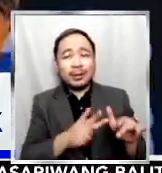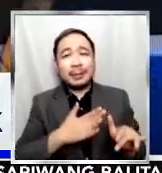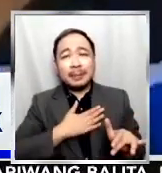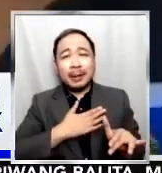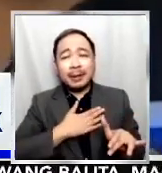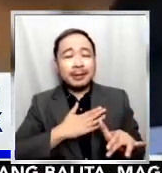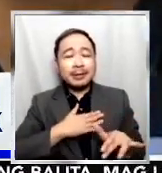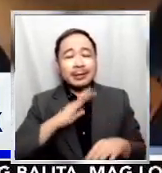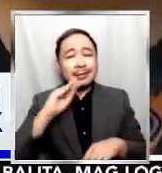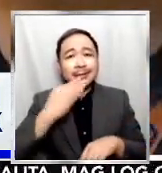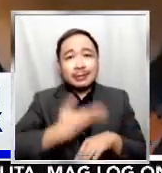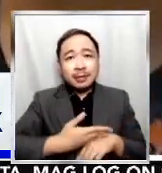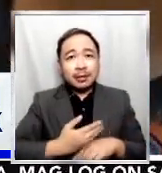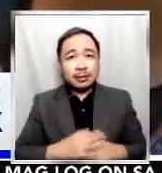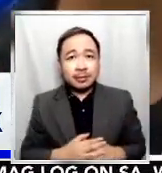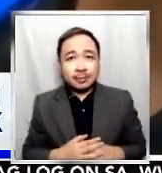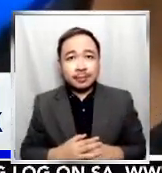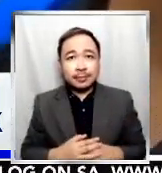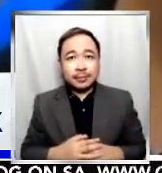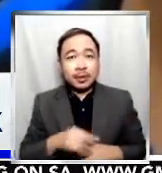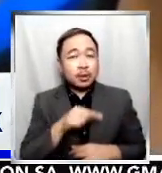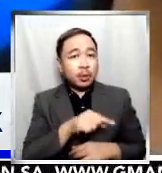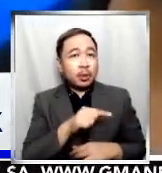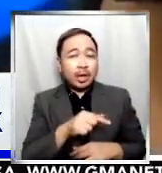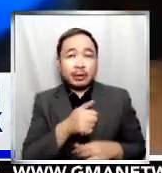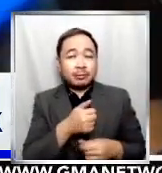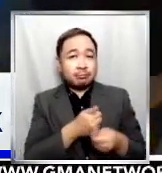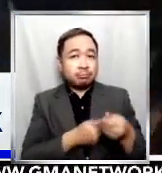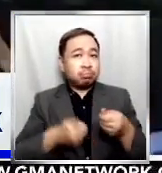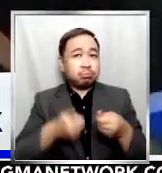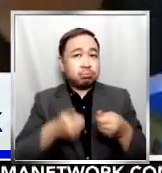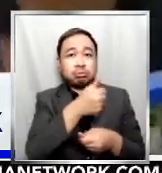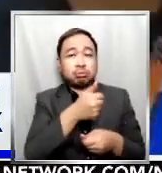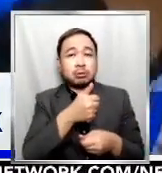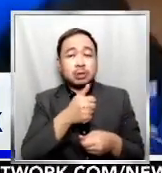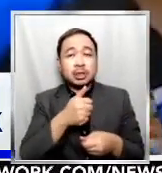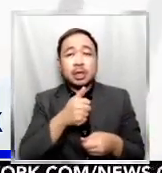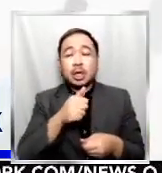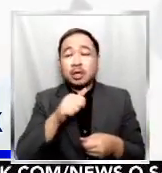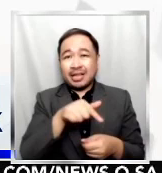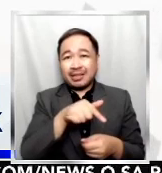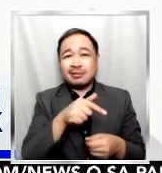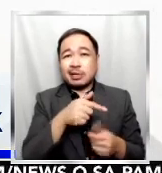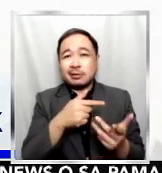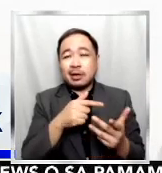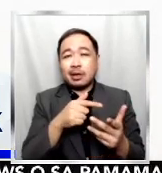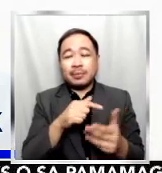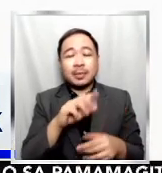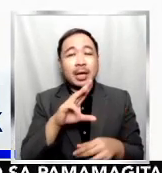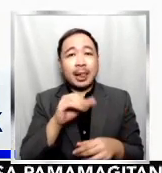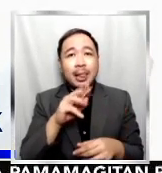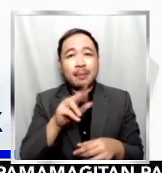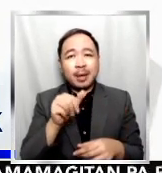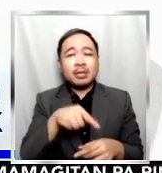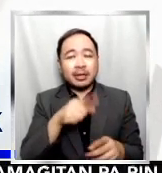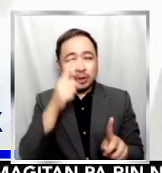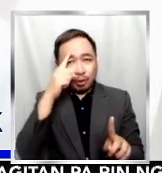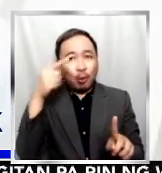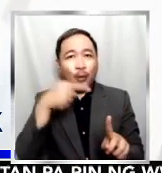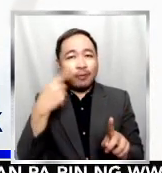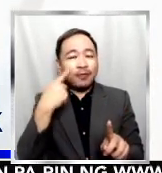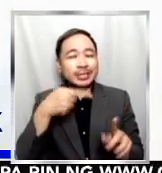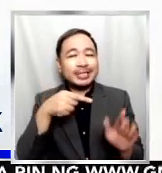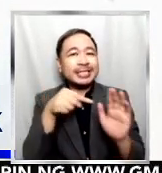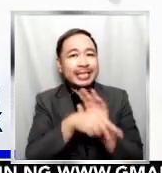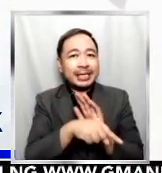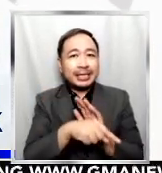Hindi nasugatan si Calamba Public Order and Safety Office Chief Jeff Rodriguez na target sa pag-atake na nakaupo sa likuran ng pinagbabaril